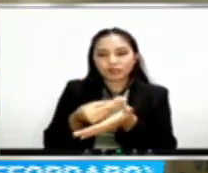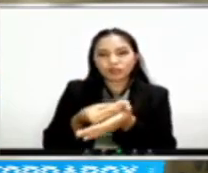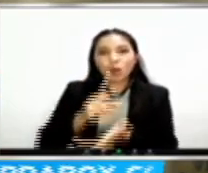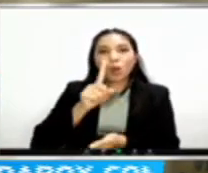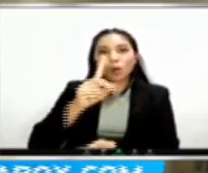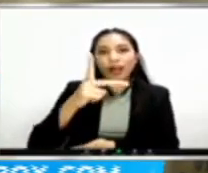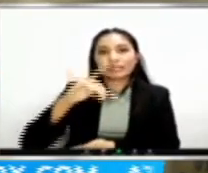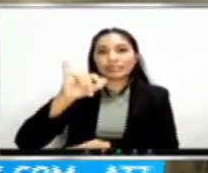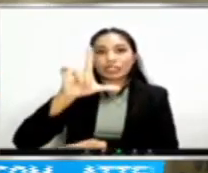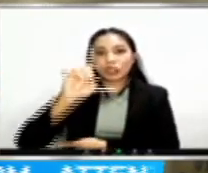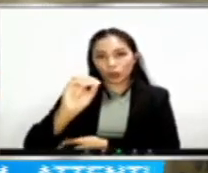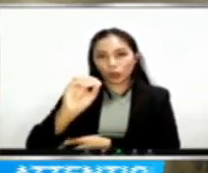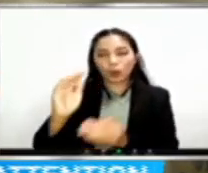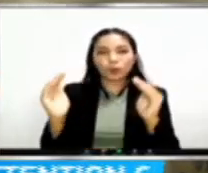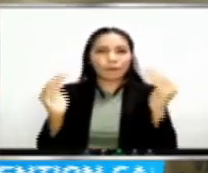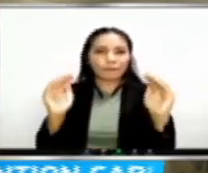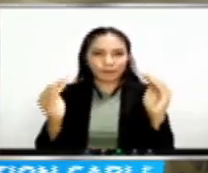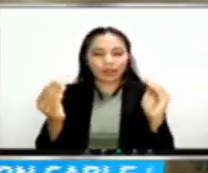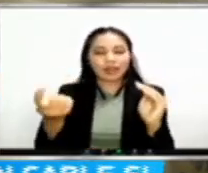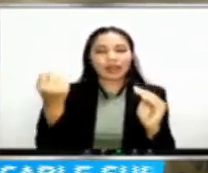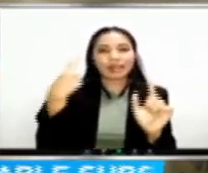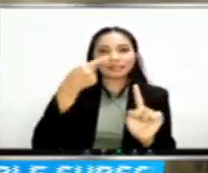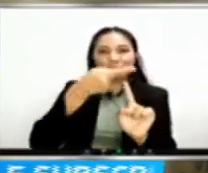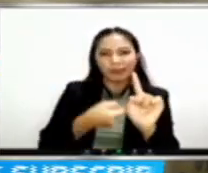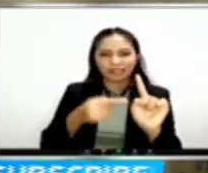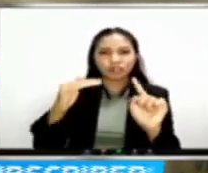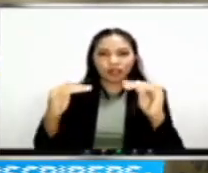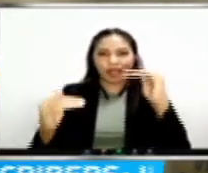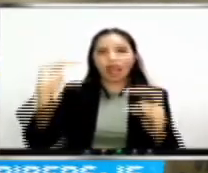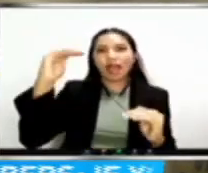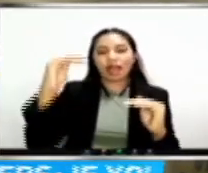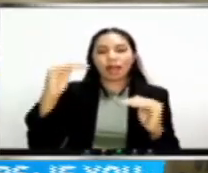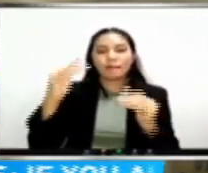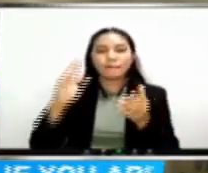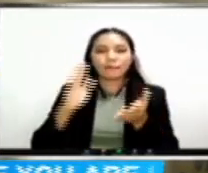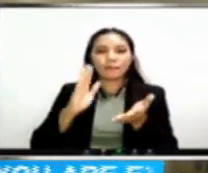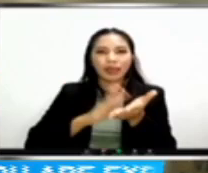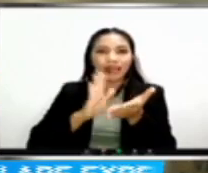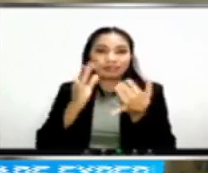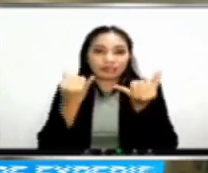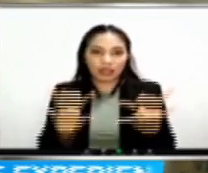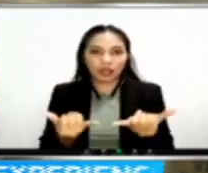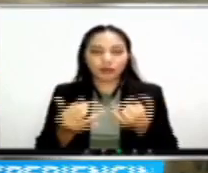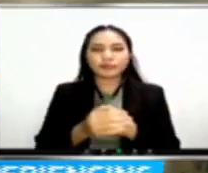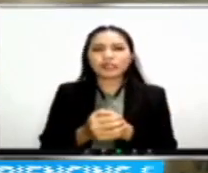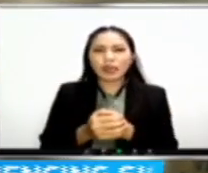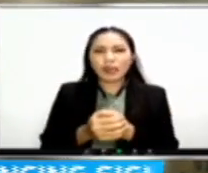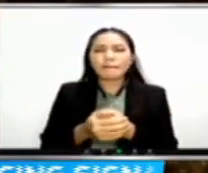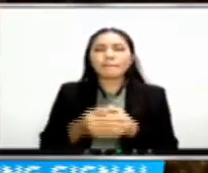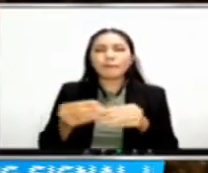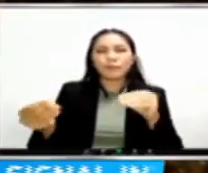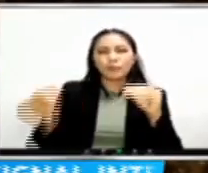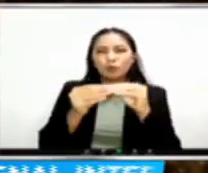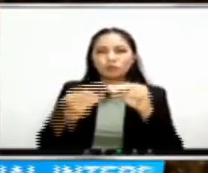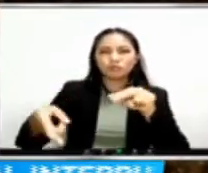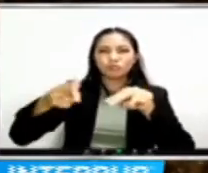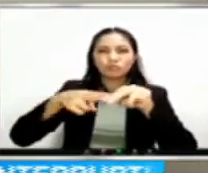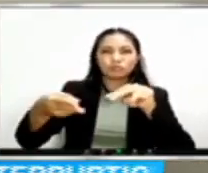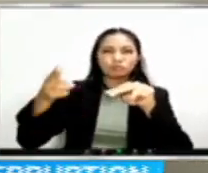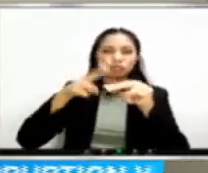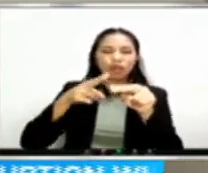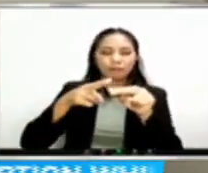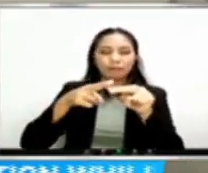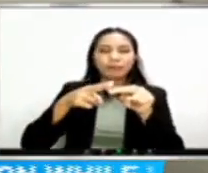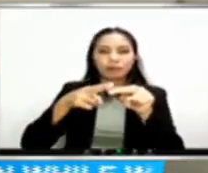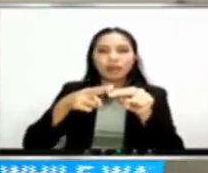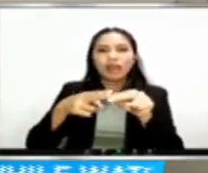nung nakaraang buwan. Pero may abiso na mula sa mga supplier na lalo pang tataas ang presyo habang papalapit ang mahal na araw. Ang brown sugar at